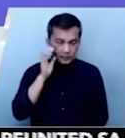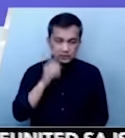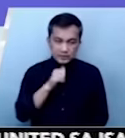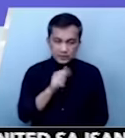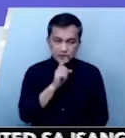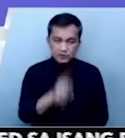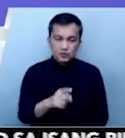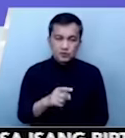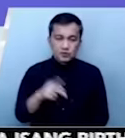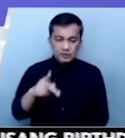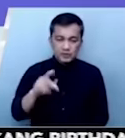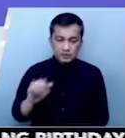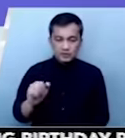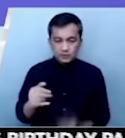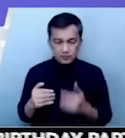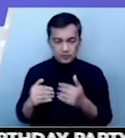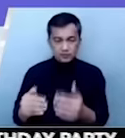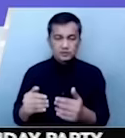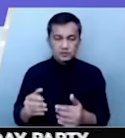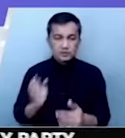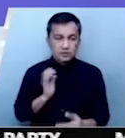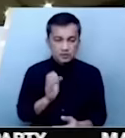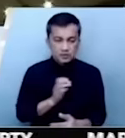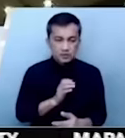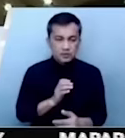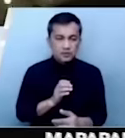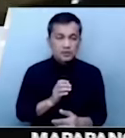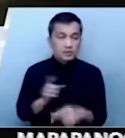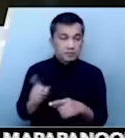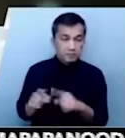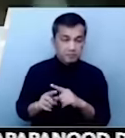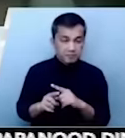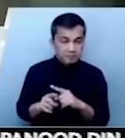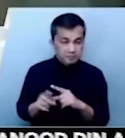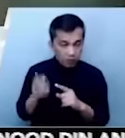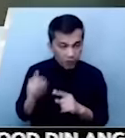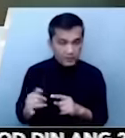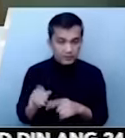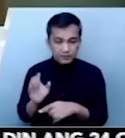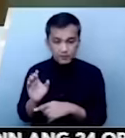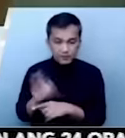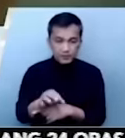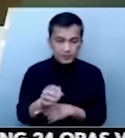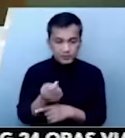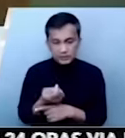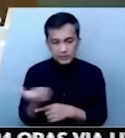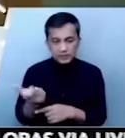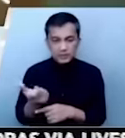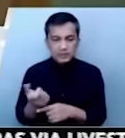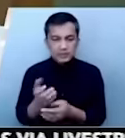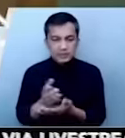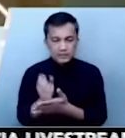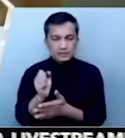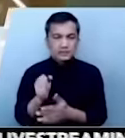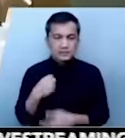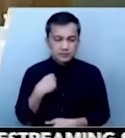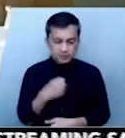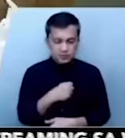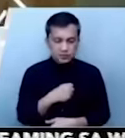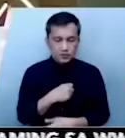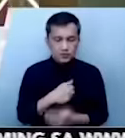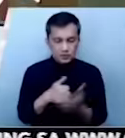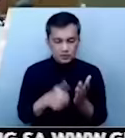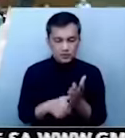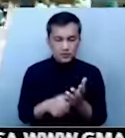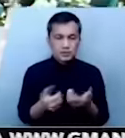Initiative ang isinusulong ng mga congressman sa Kamara dahil pilit aniyang inaalis ang karapatan ng mga senador na bumoto ng hiwalay